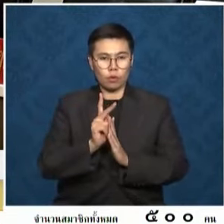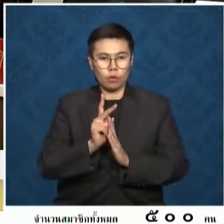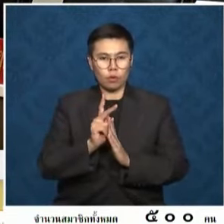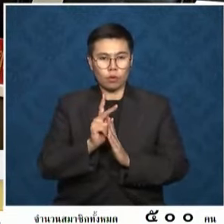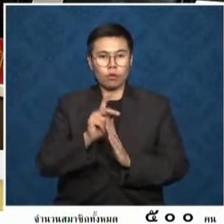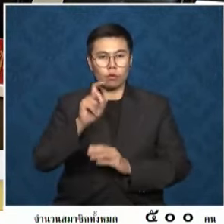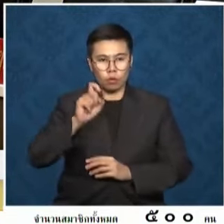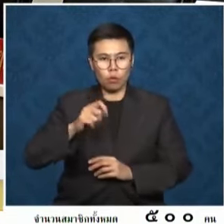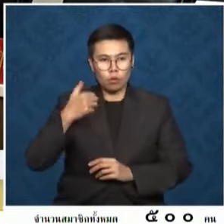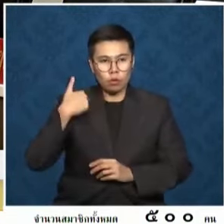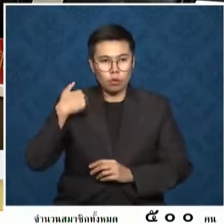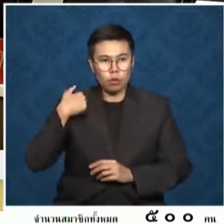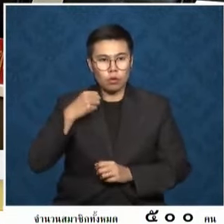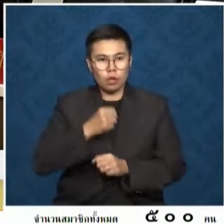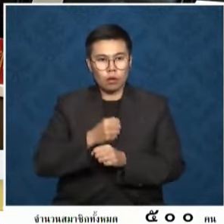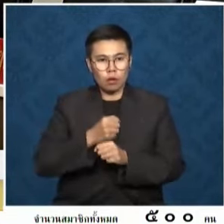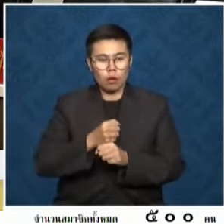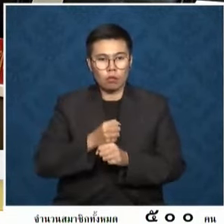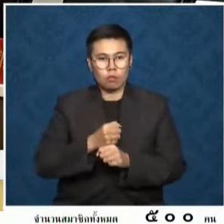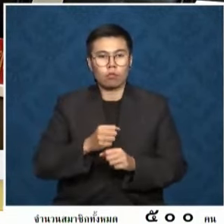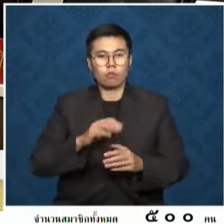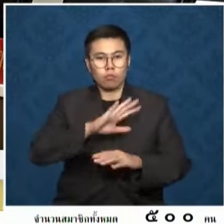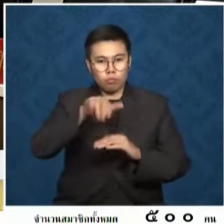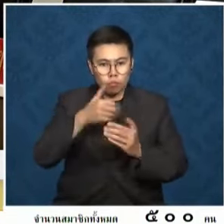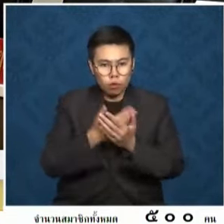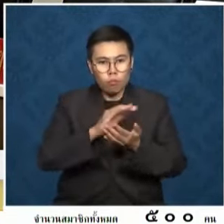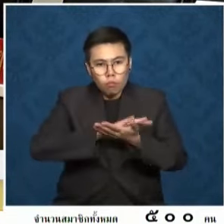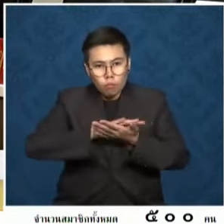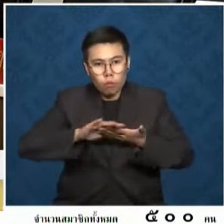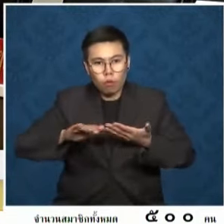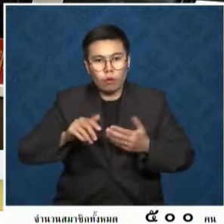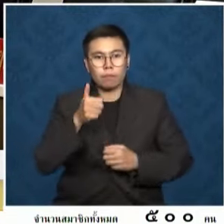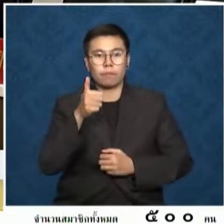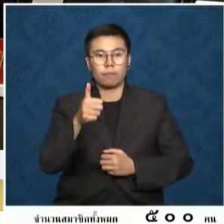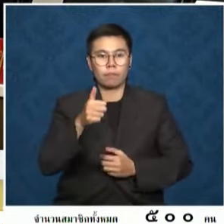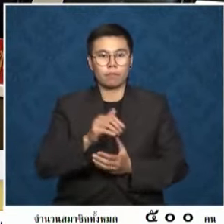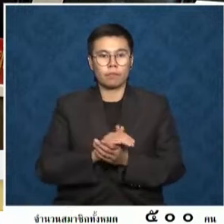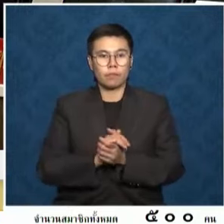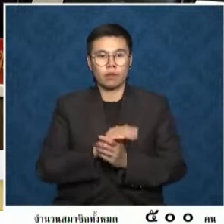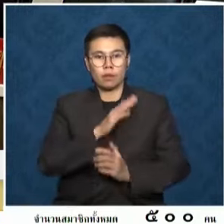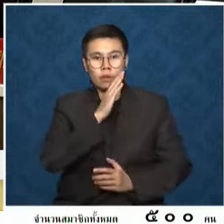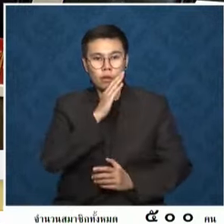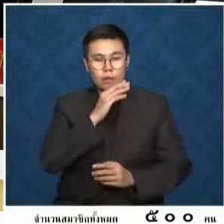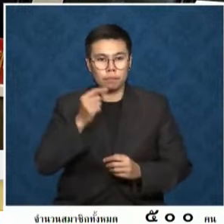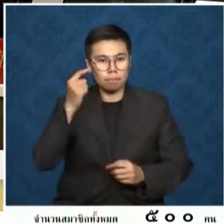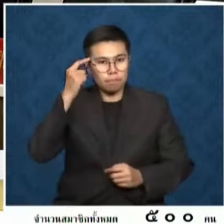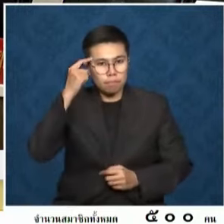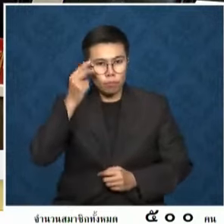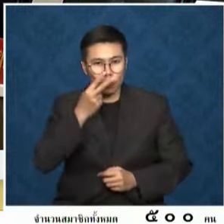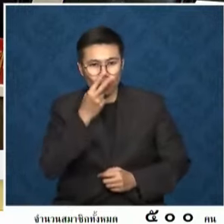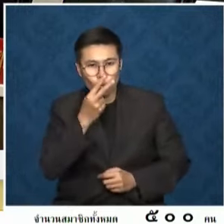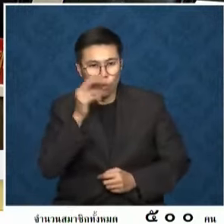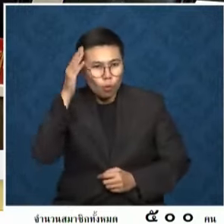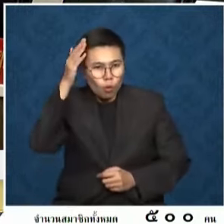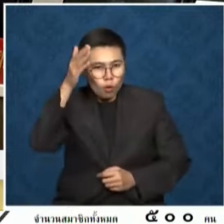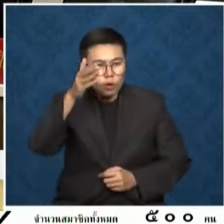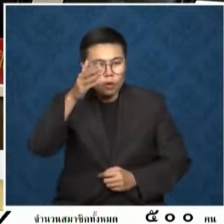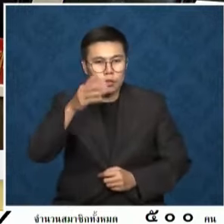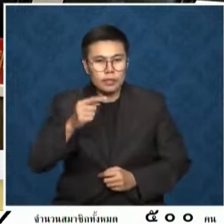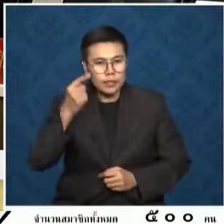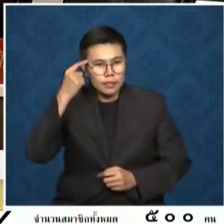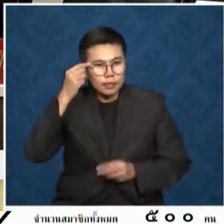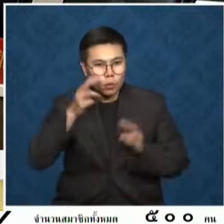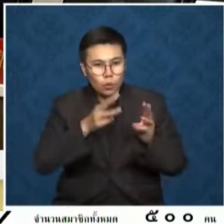ความปลอดภัยให้บรรลุผลให้ได้และหากเราพิจารณาต่อไปด้วยวิธีคิ